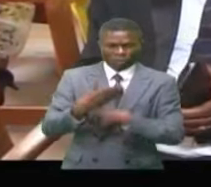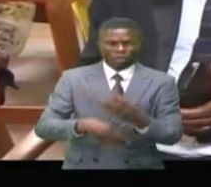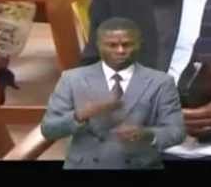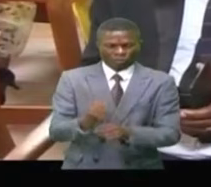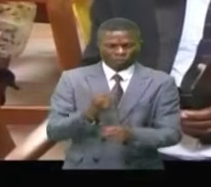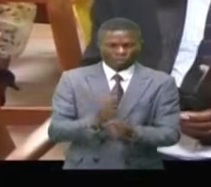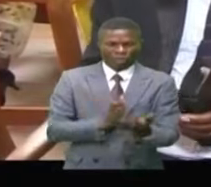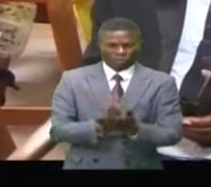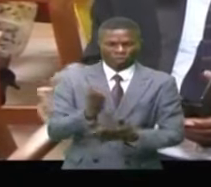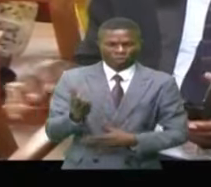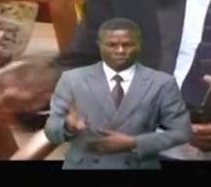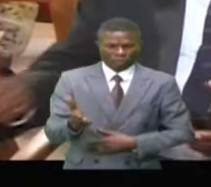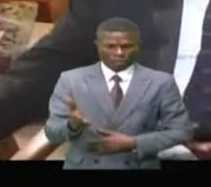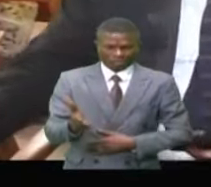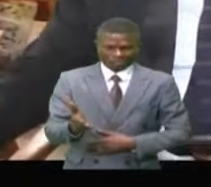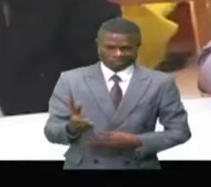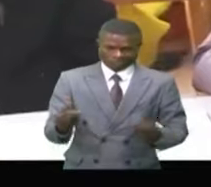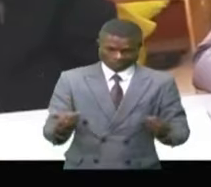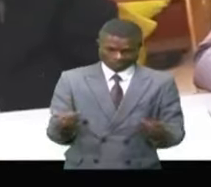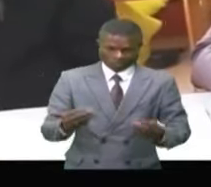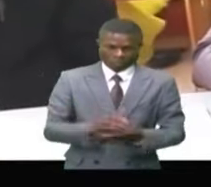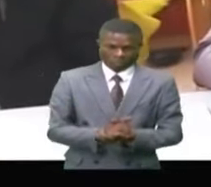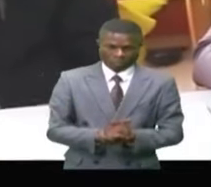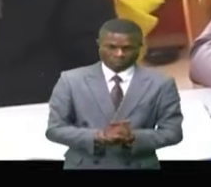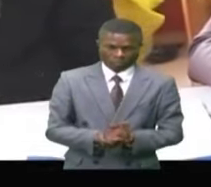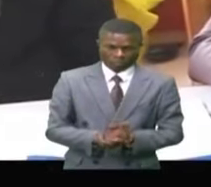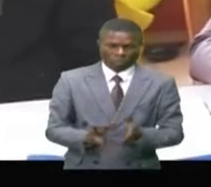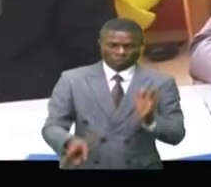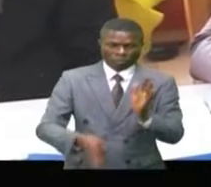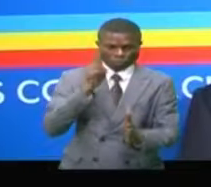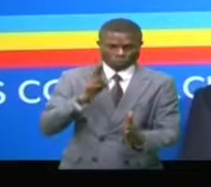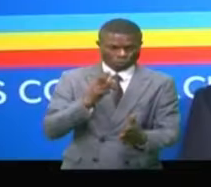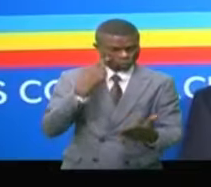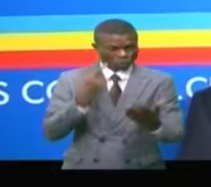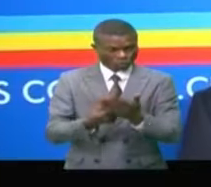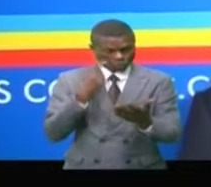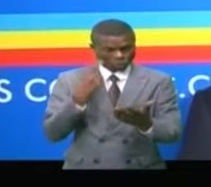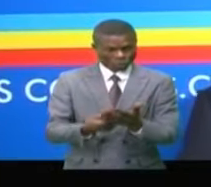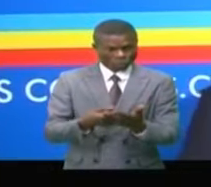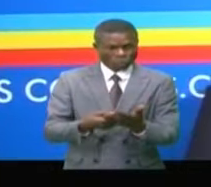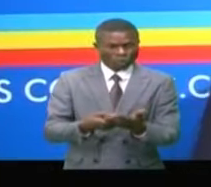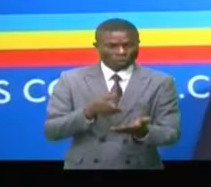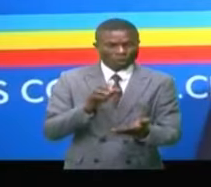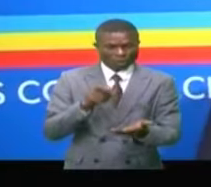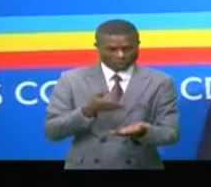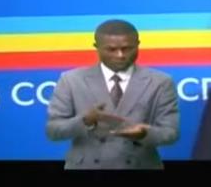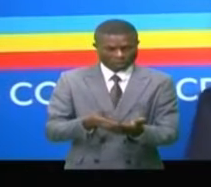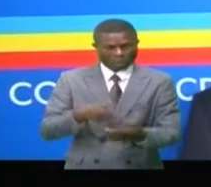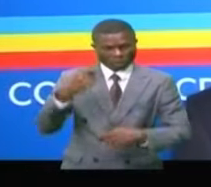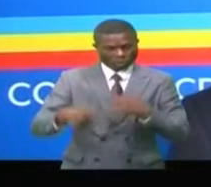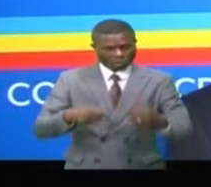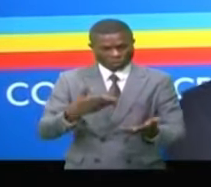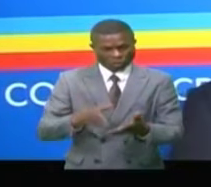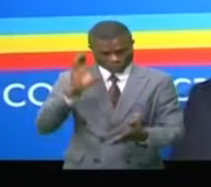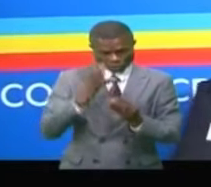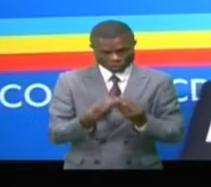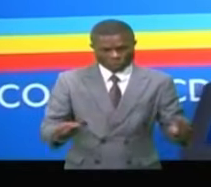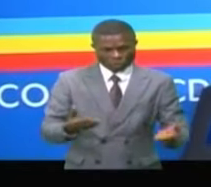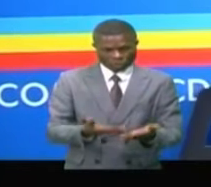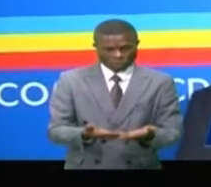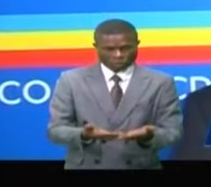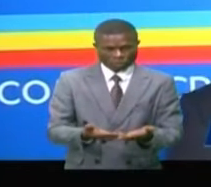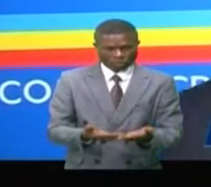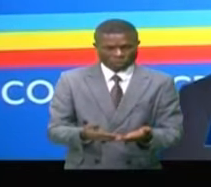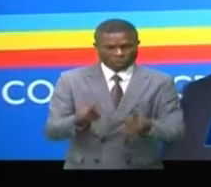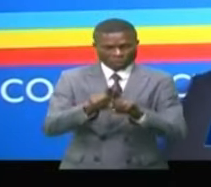gouvernement provincial a exécuté ses budgets. Il y a eu 12 observations qui ont été faites, on en a débattu, il y a quelques-unes qui ont